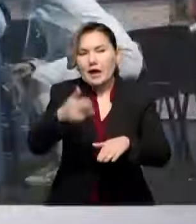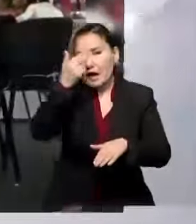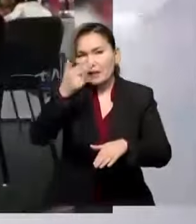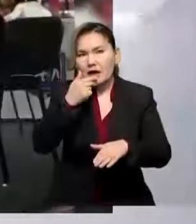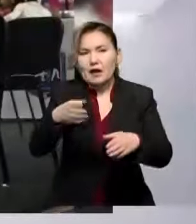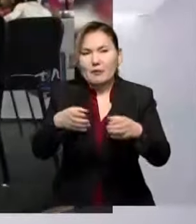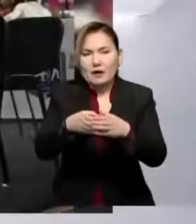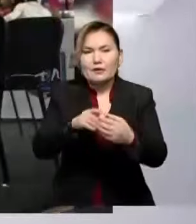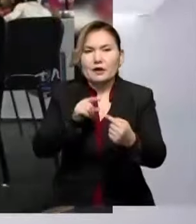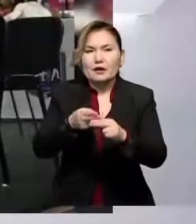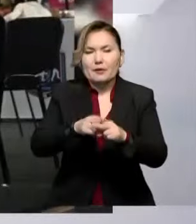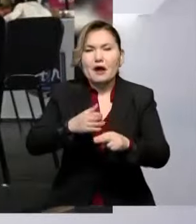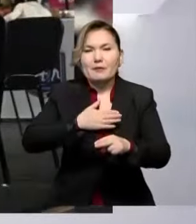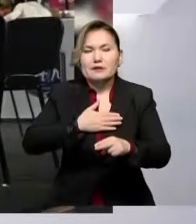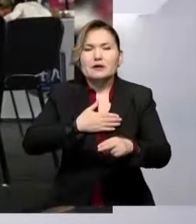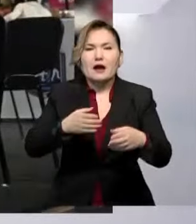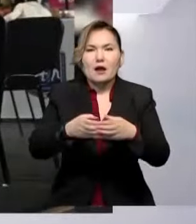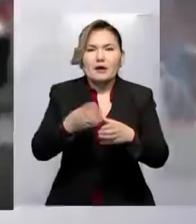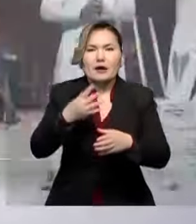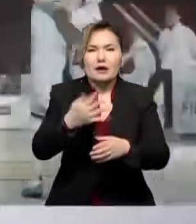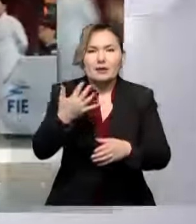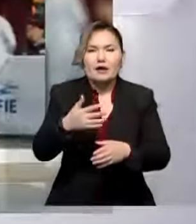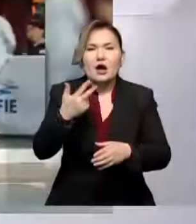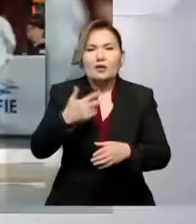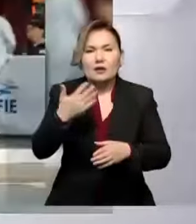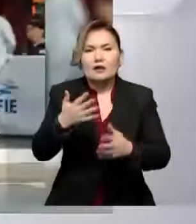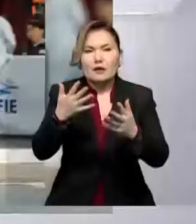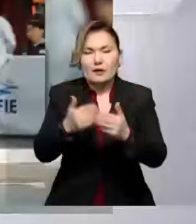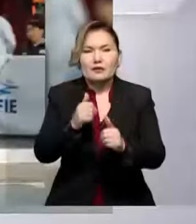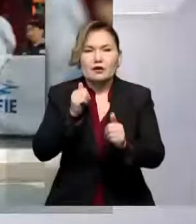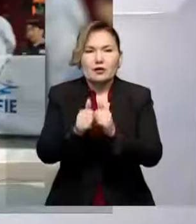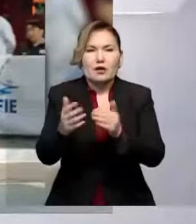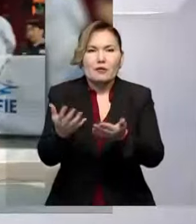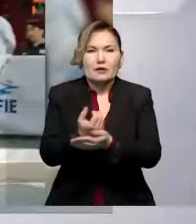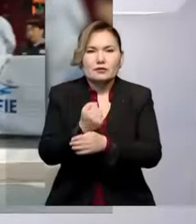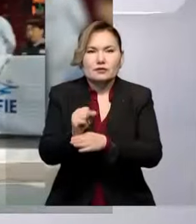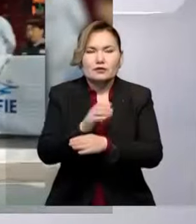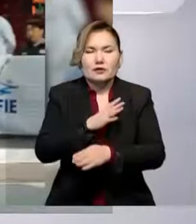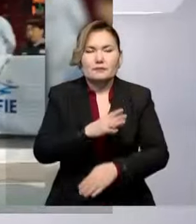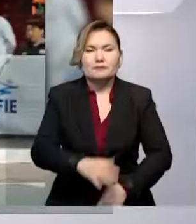Италия командасымен қарсыласып, біздің команда 45-те 35 есебімен басым түсті.